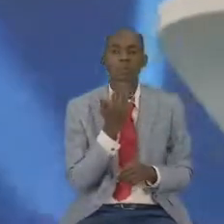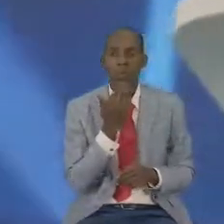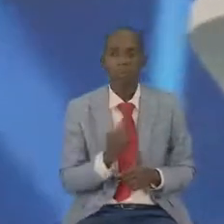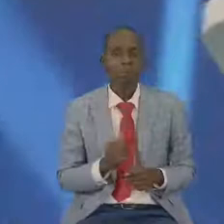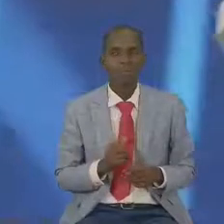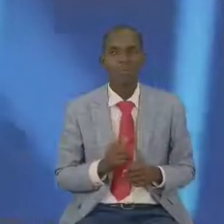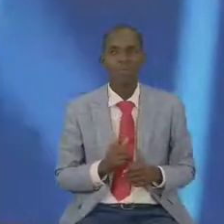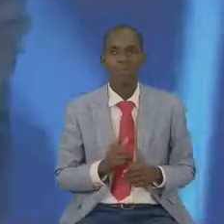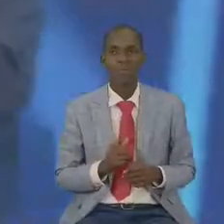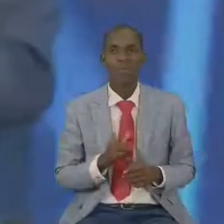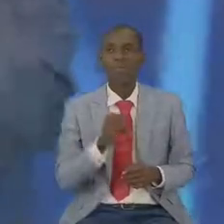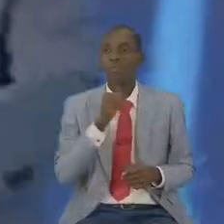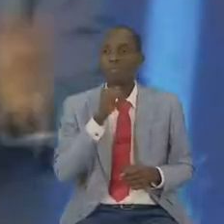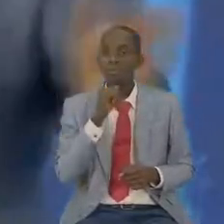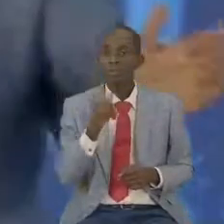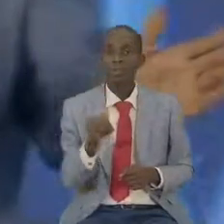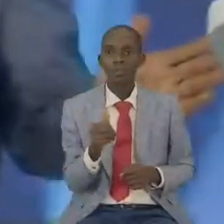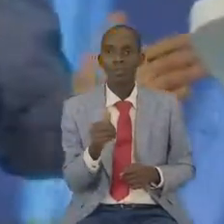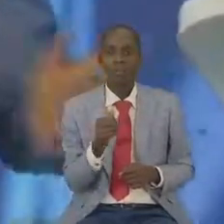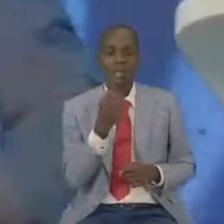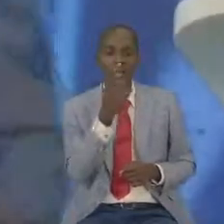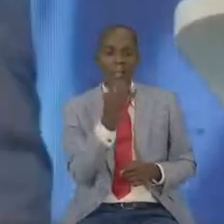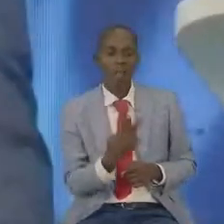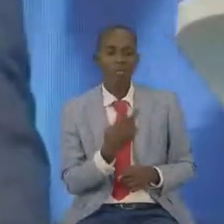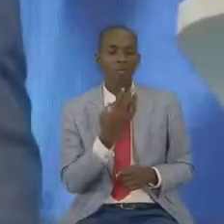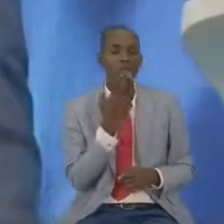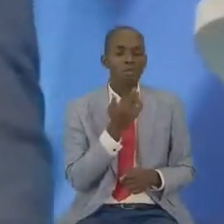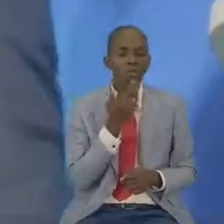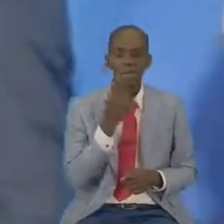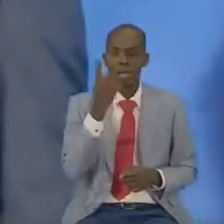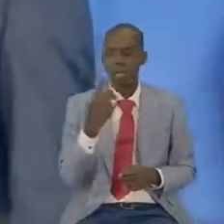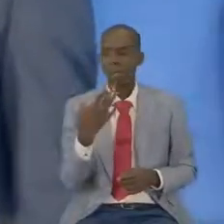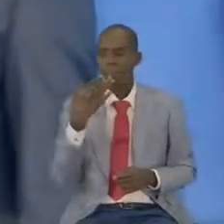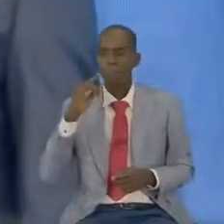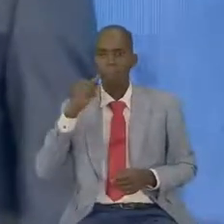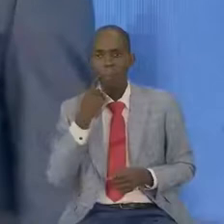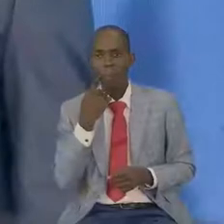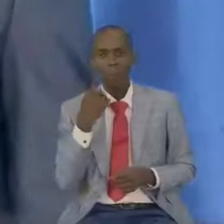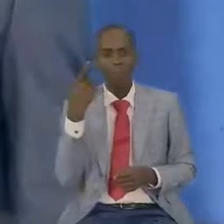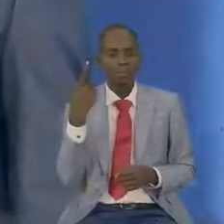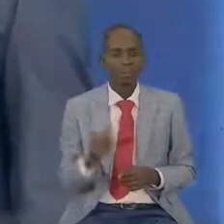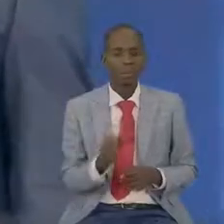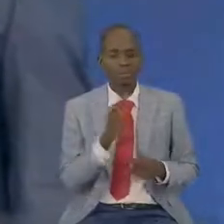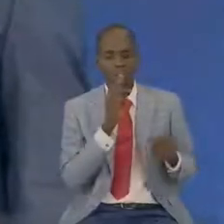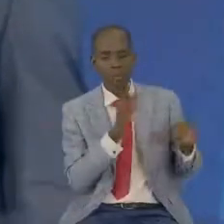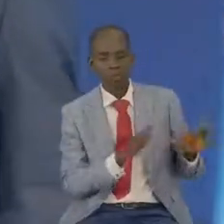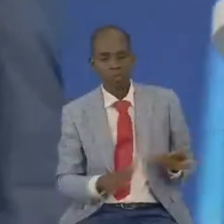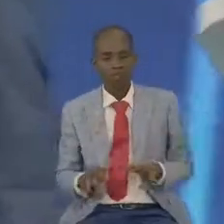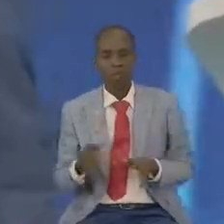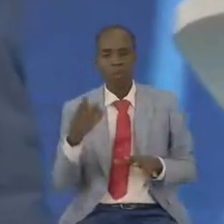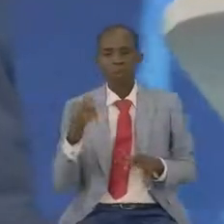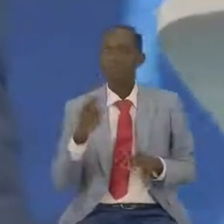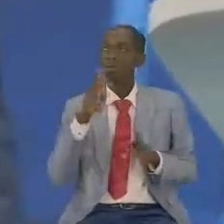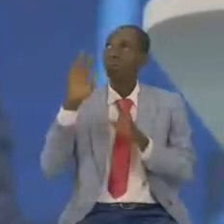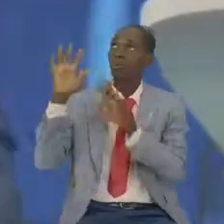pas une partie qui est douce et l'autre est restée amère. La rivière le torrent, le cours